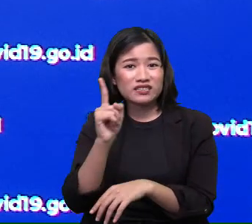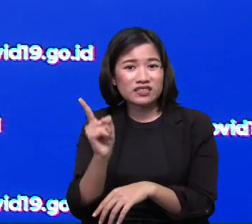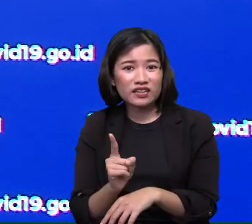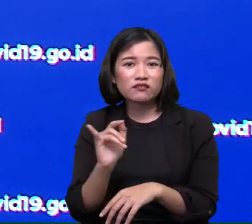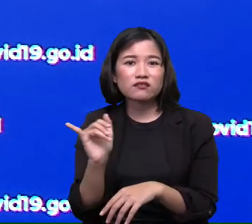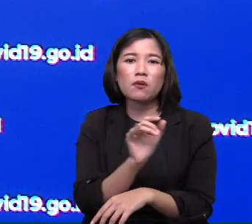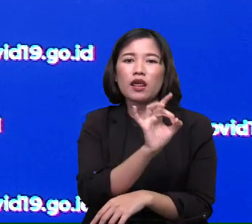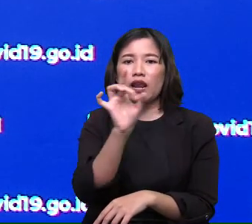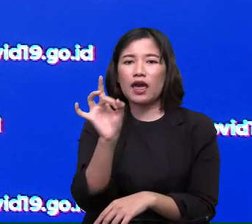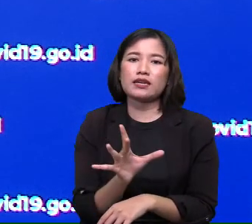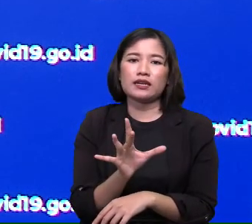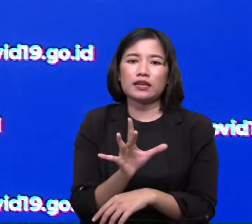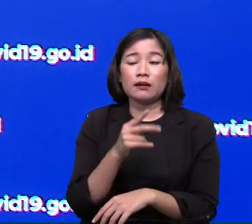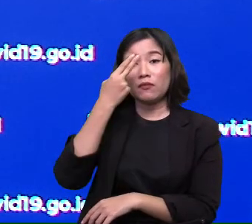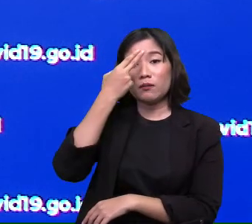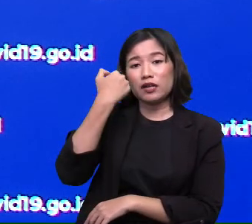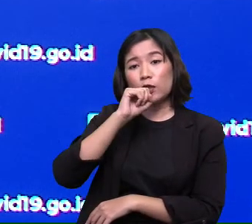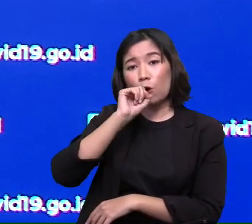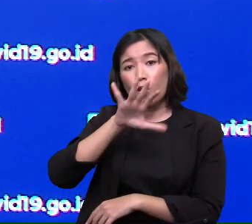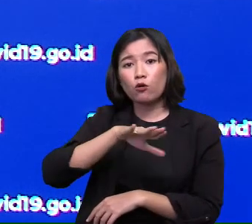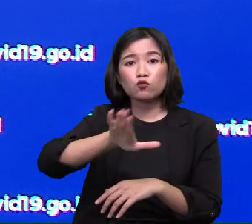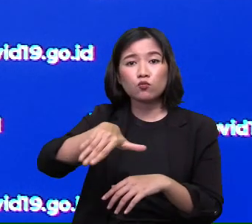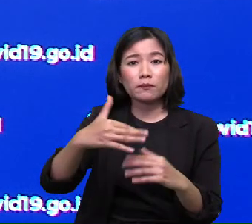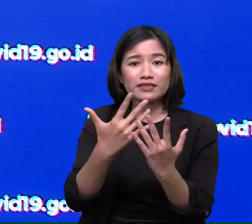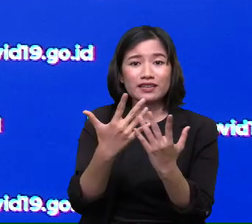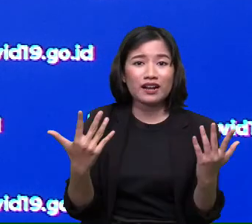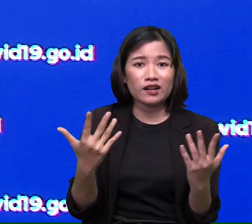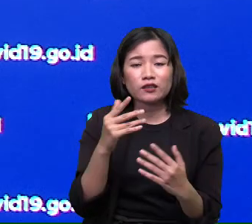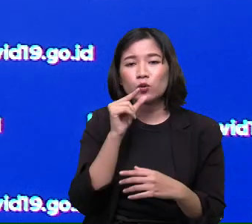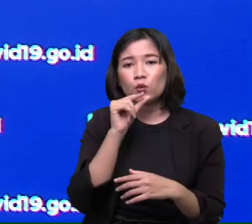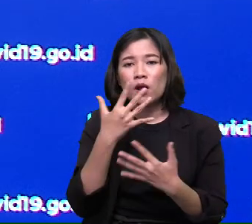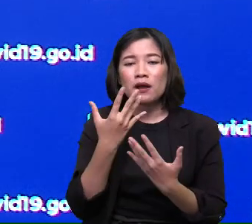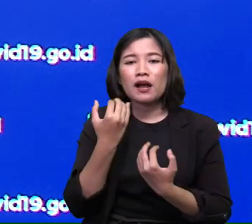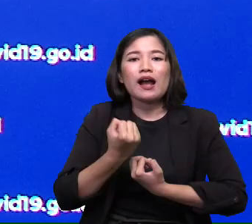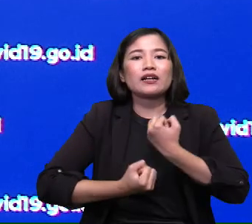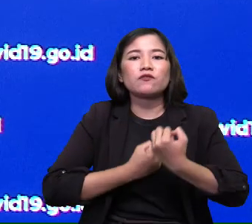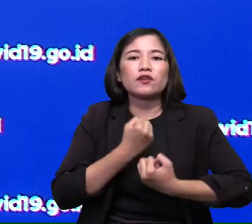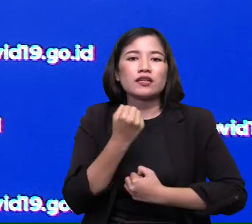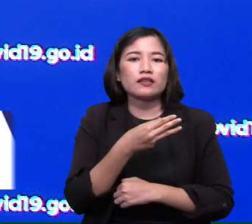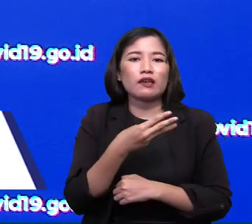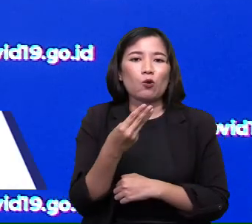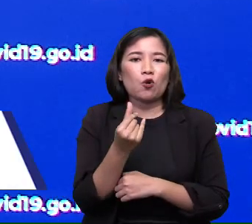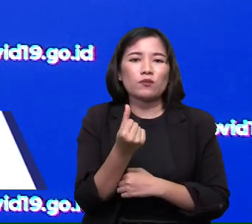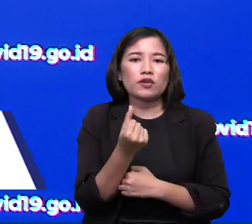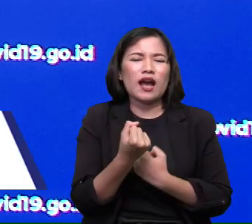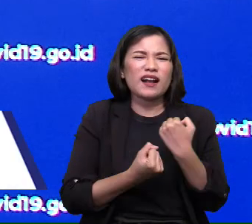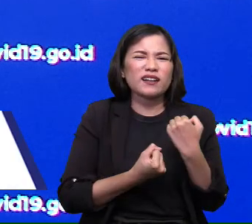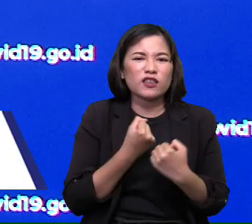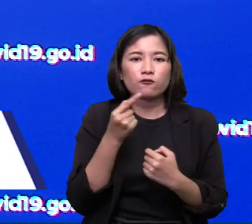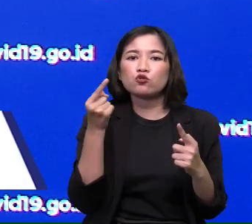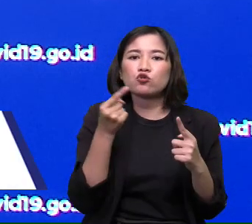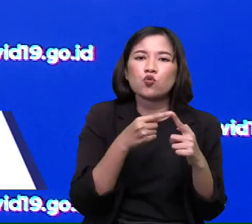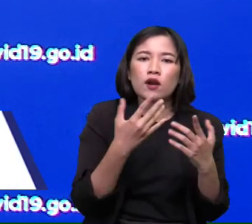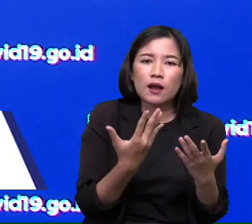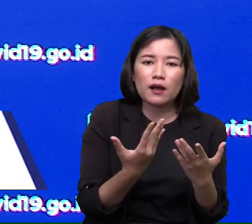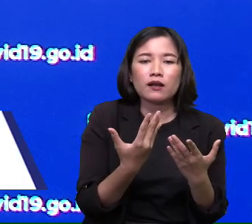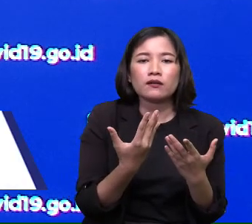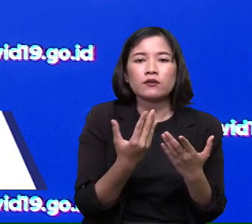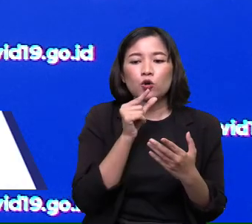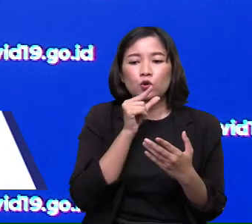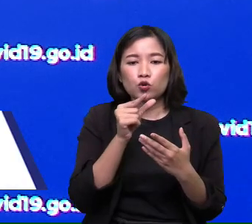pemerintah menghimbau kepada masyarakat untuk melakukan aktivitas ekonomi secara aktif sebagai bagian dari